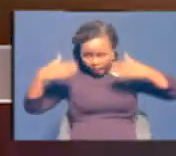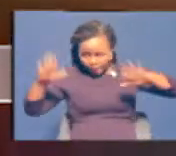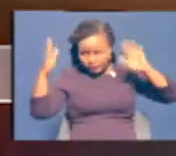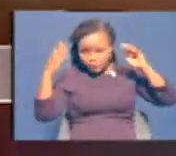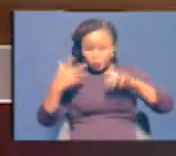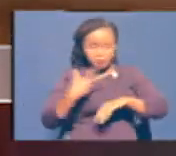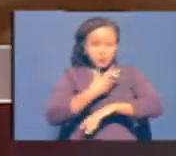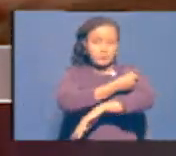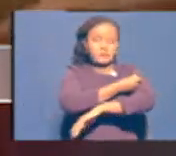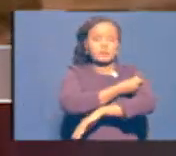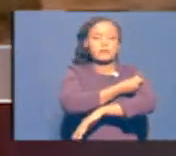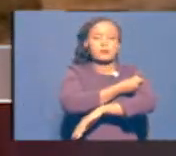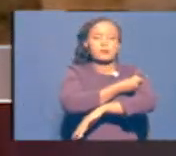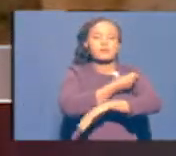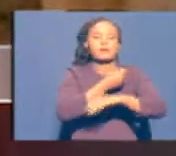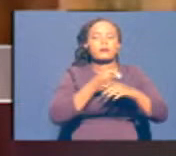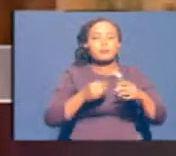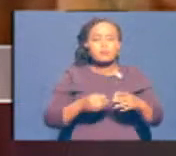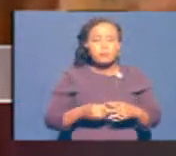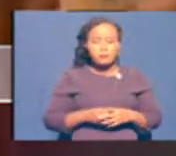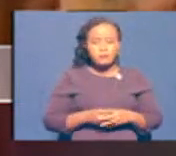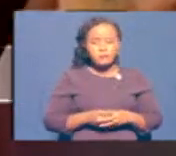COVID-19.